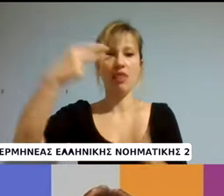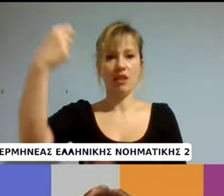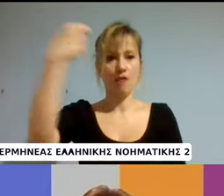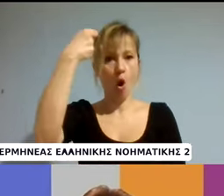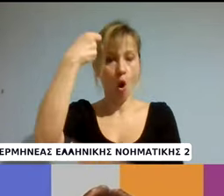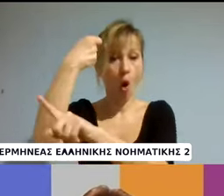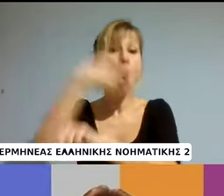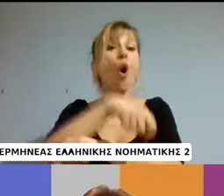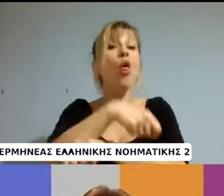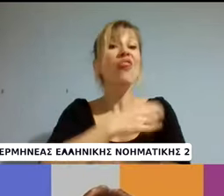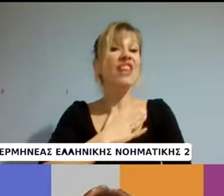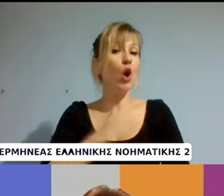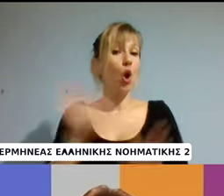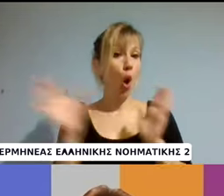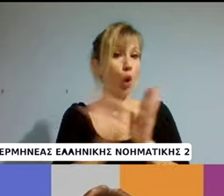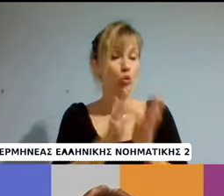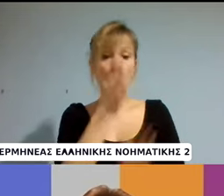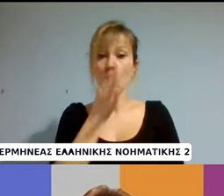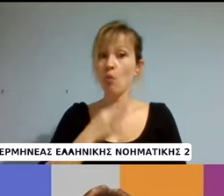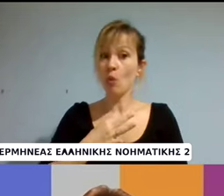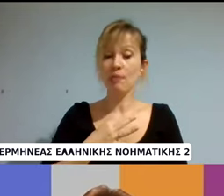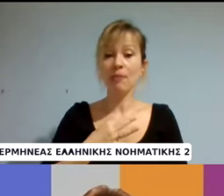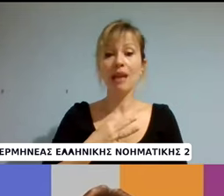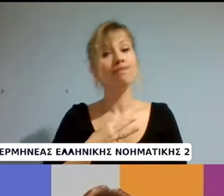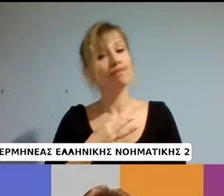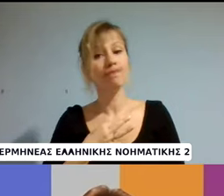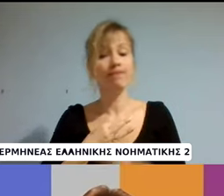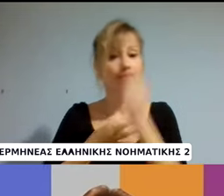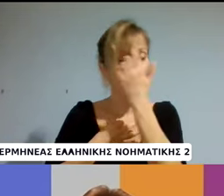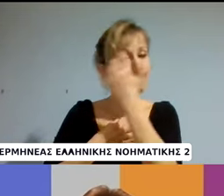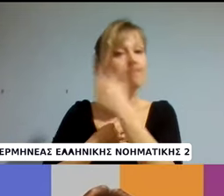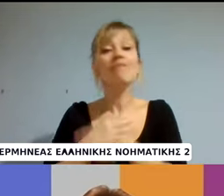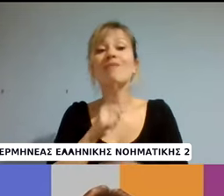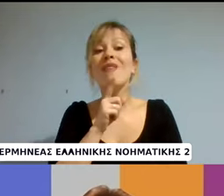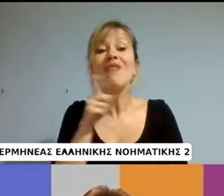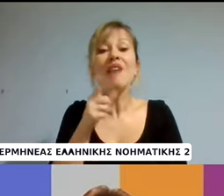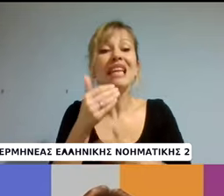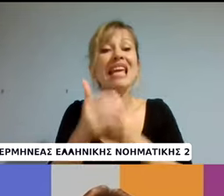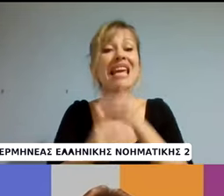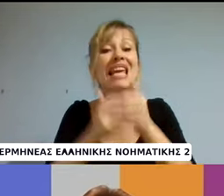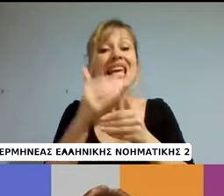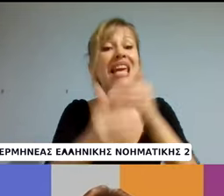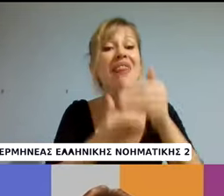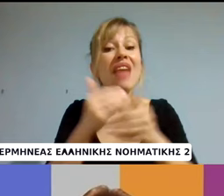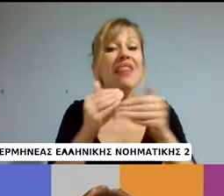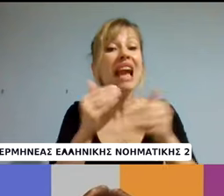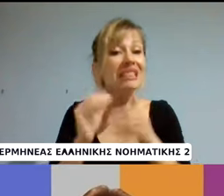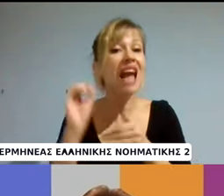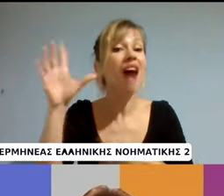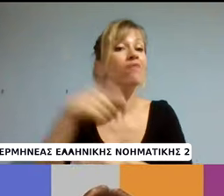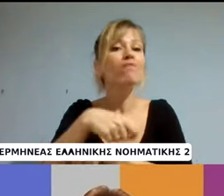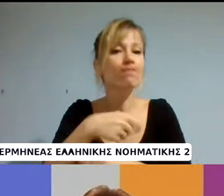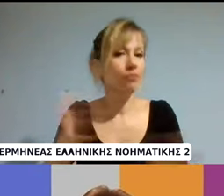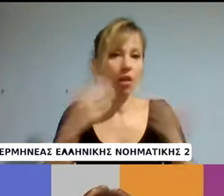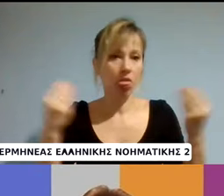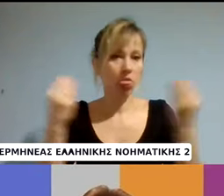είπε ότι δεν ενδείκνεται η Small Claims Procedure γενικά, γιατί και το αντίστοιχο κόστος και στην Ελλάδα ήταν πάρα